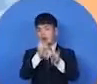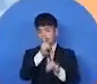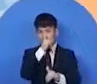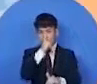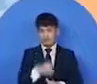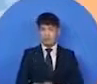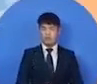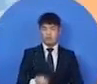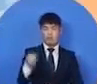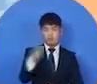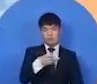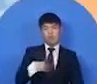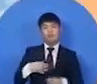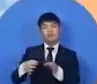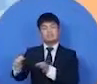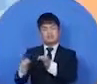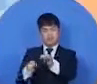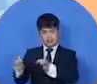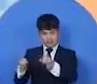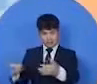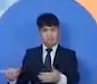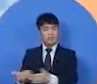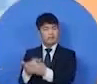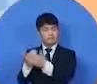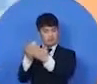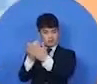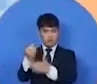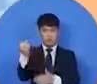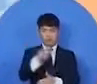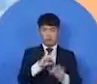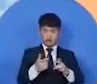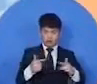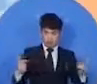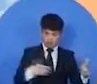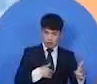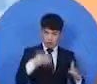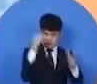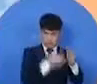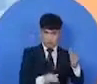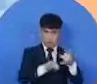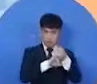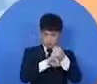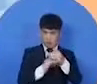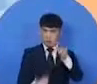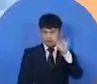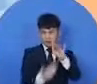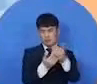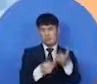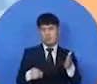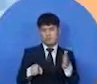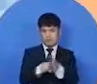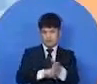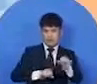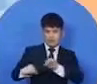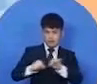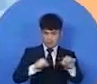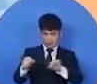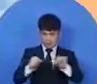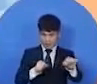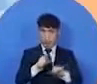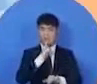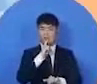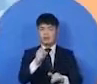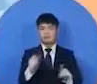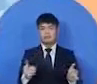구본형 시장은 골목상권 살리기 와 현정 중심 소통행정 등 선거 공약 3천 을 통해 더욱 활력 넘치는 시정을